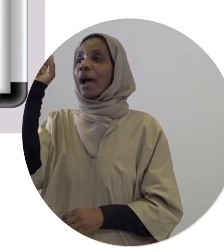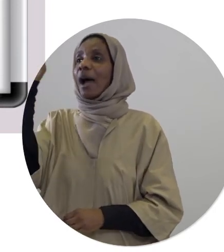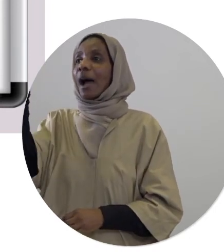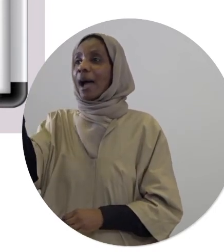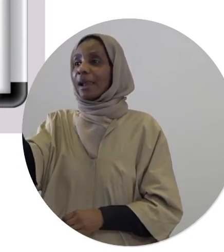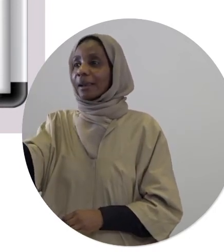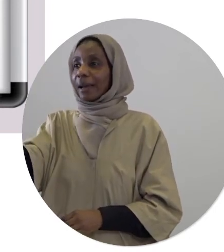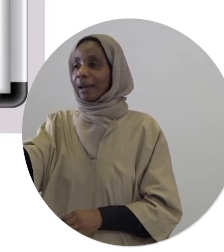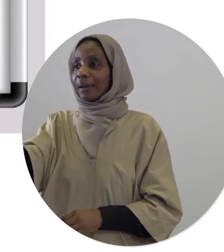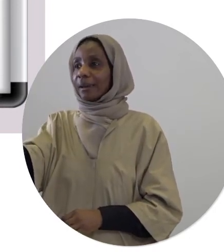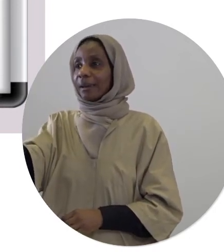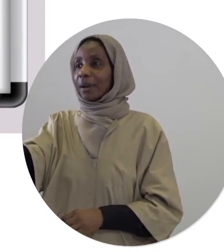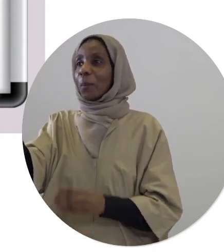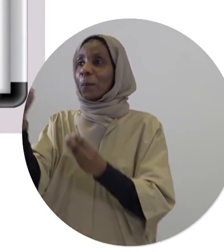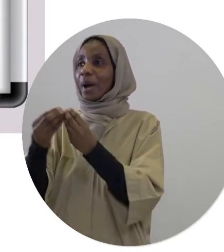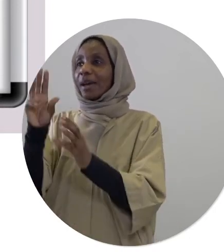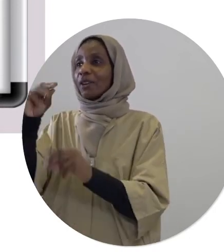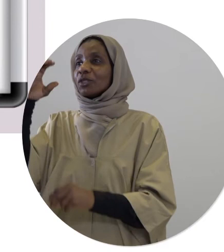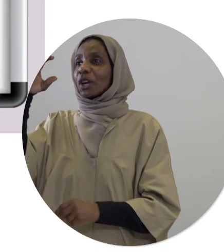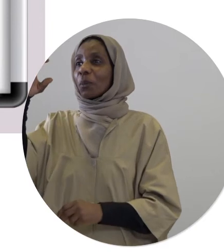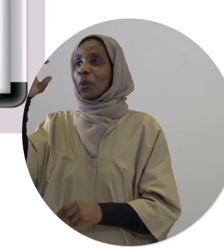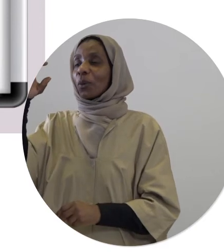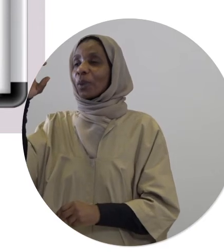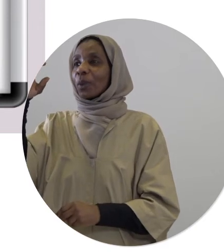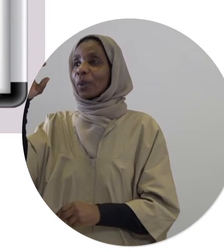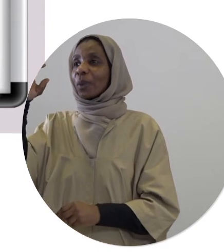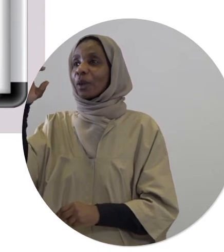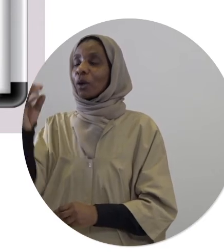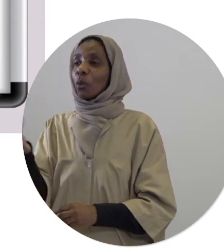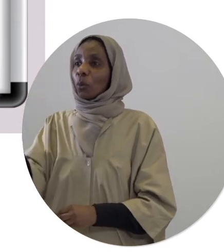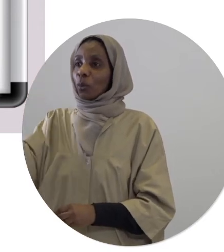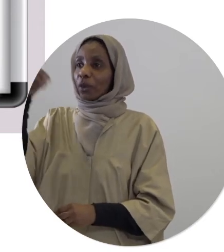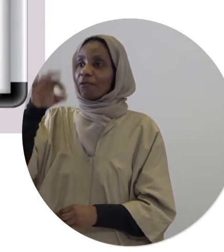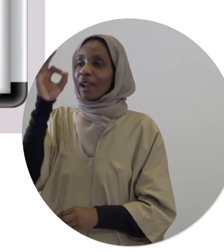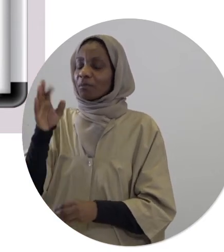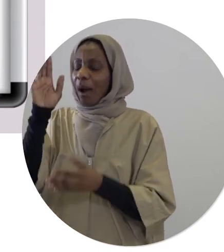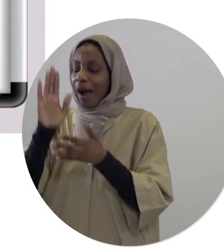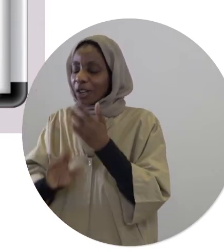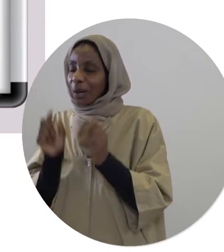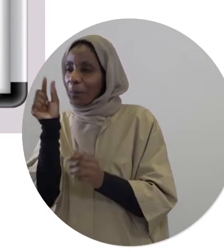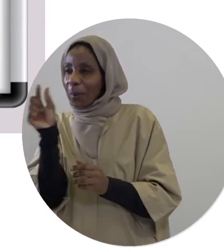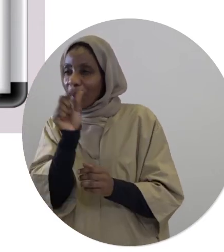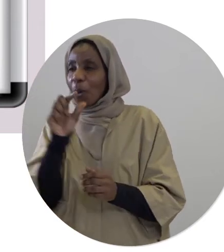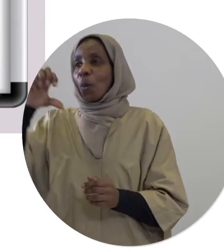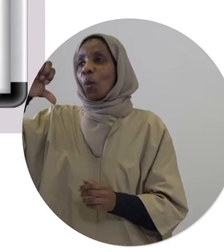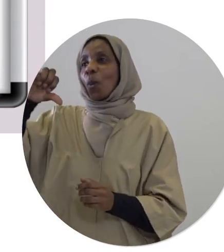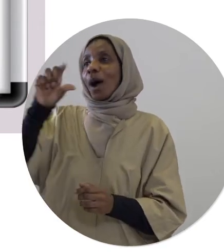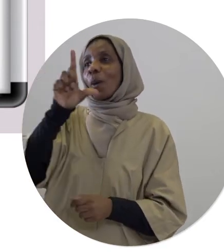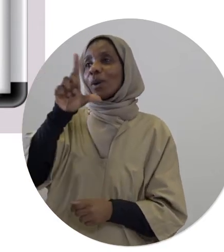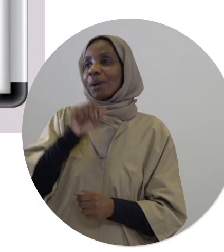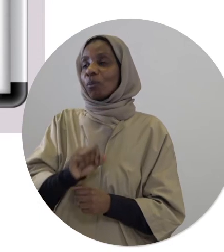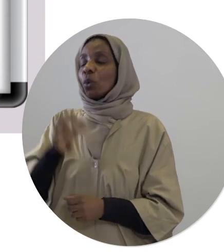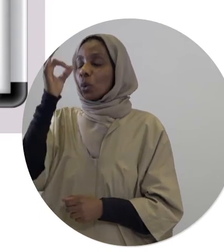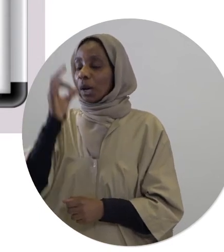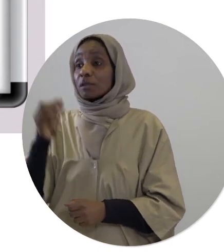يحتوي على نفس عدد ذرات الكربون، ثم نضيف المقطع واو لام، ويجب تحديد